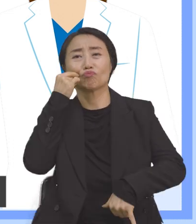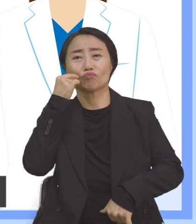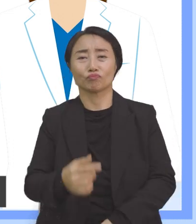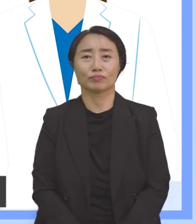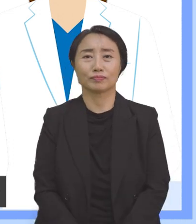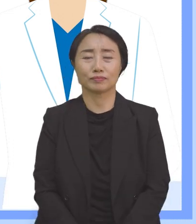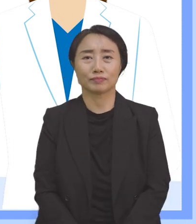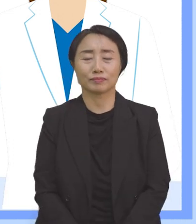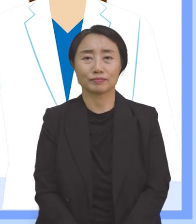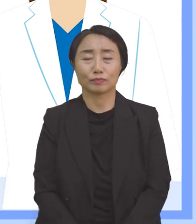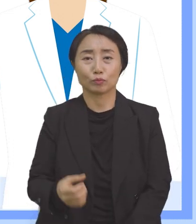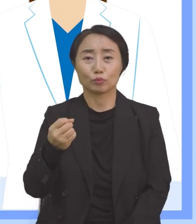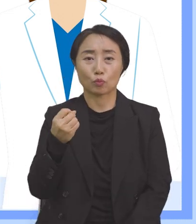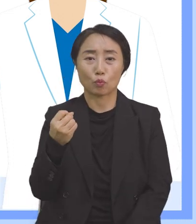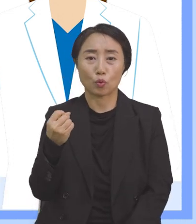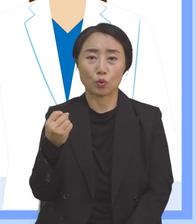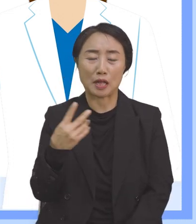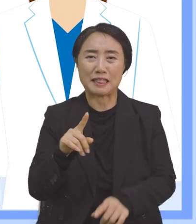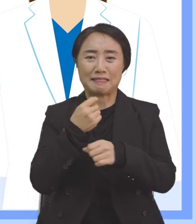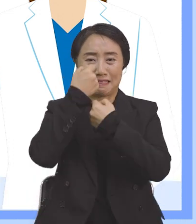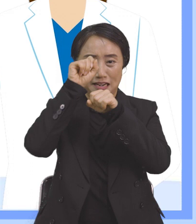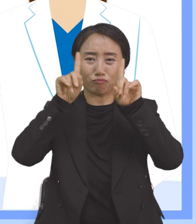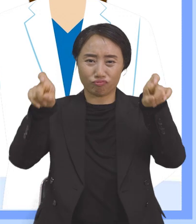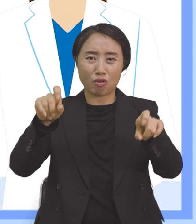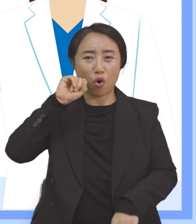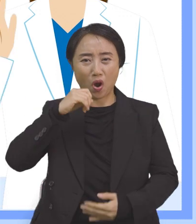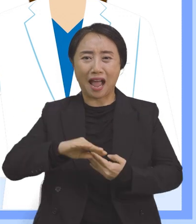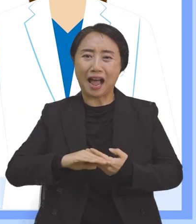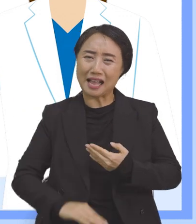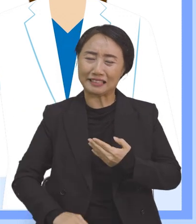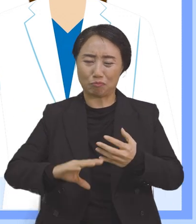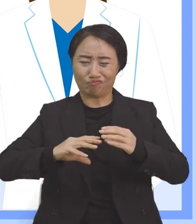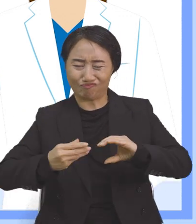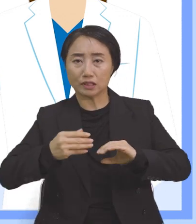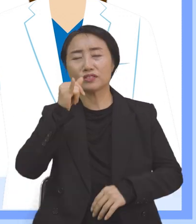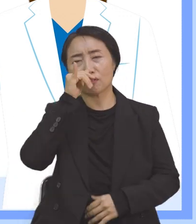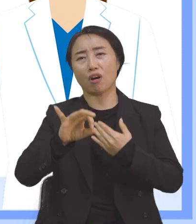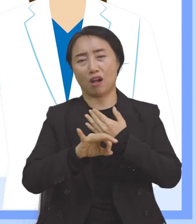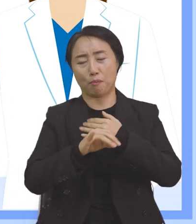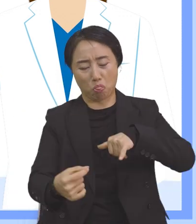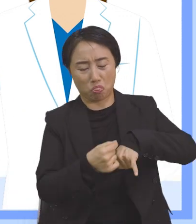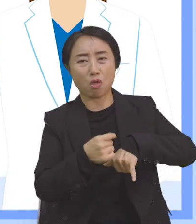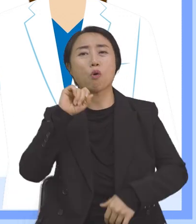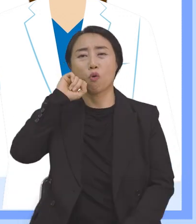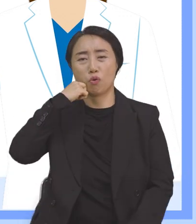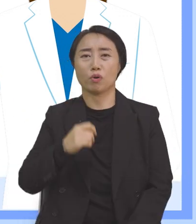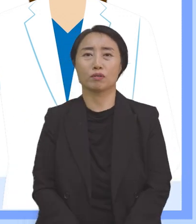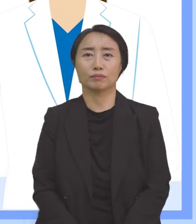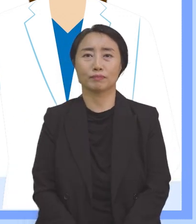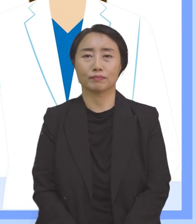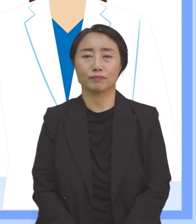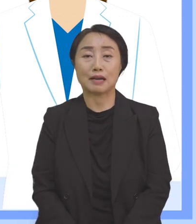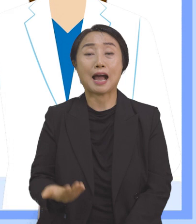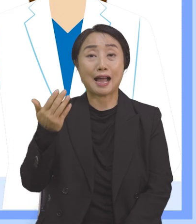사용이 제한될 수 있습니다. 또 다리를 벌리기 어렵거나 하체에 경직이 있는 경우에는 삽입을 하기 어려울 수